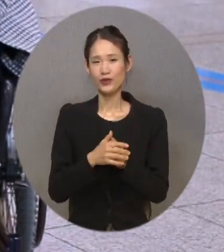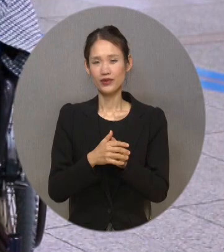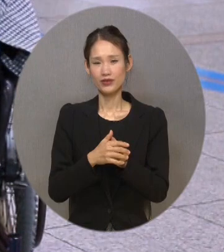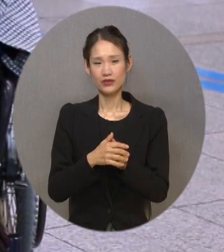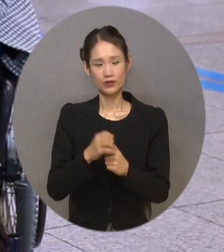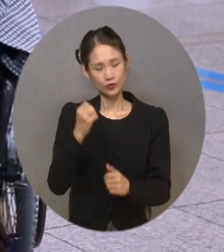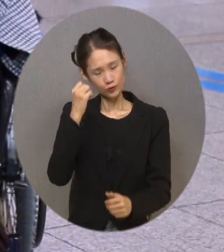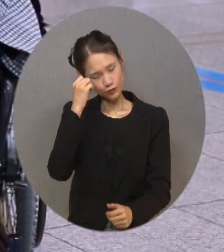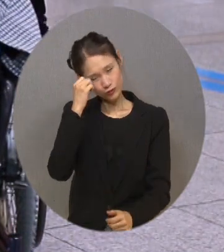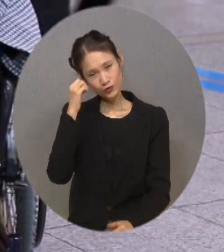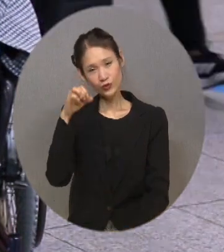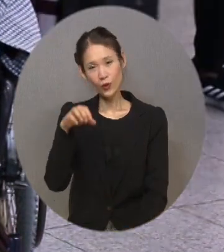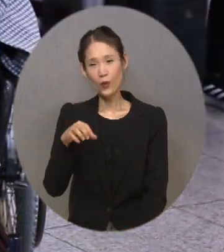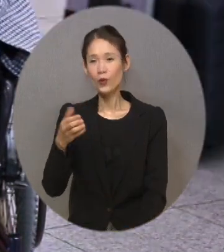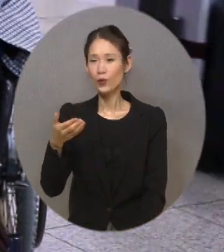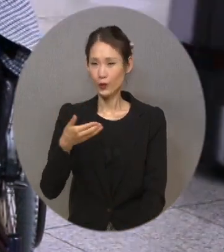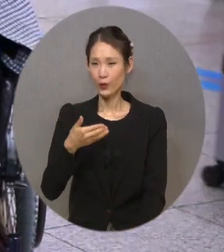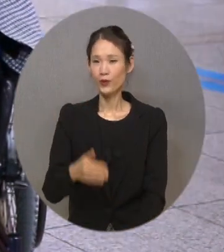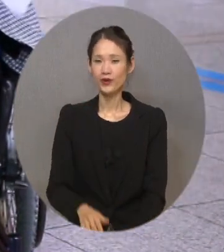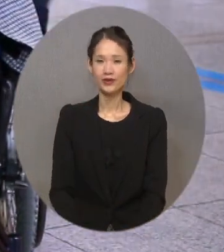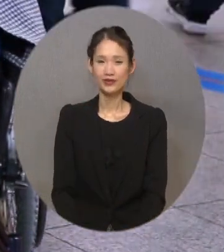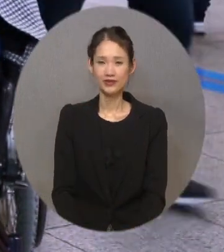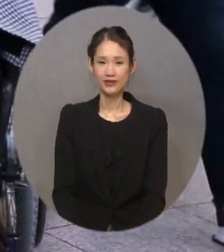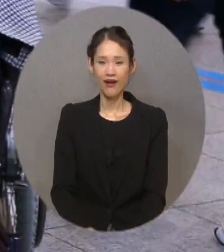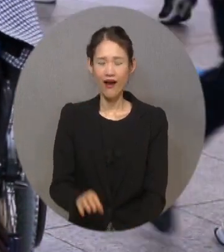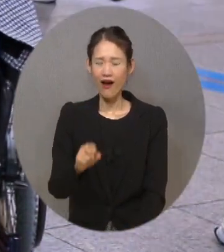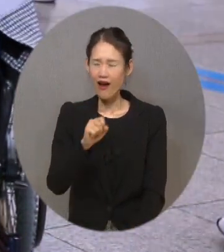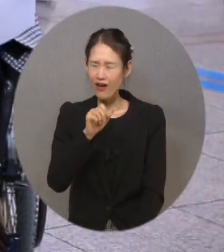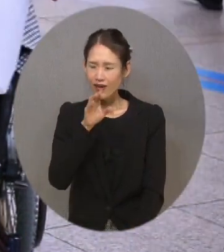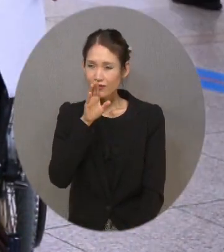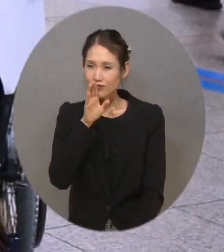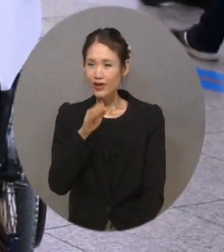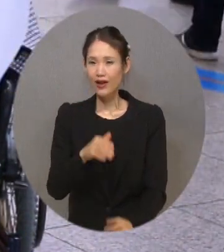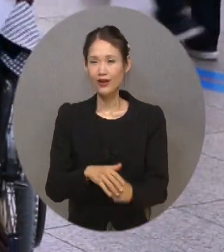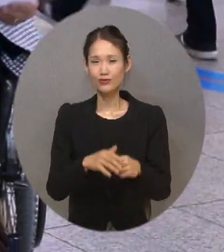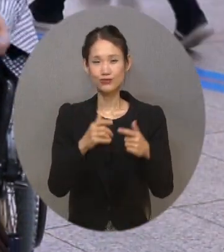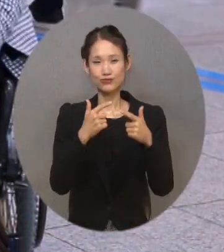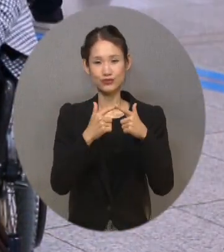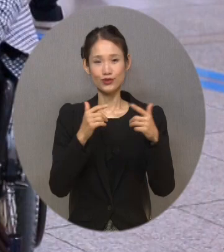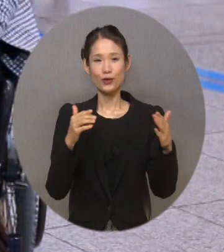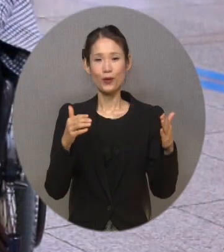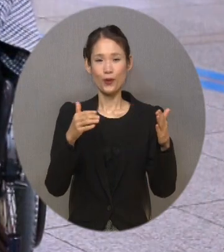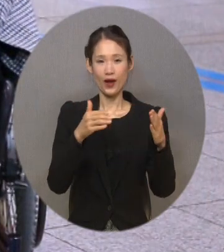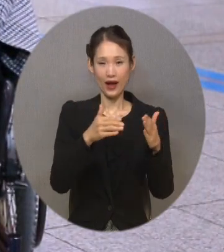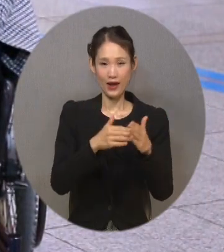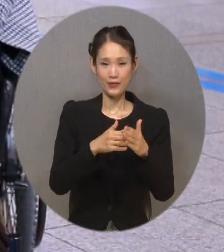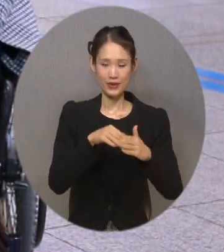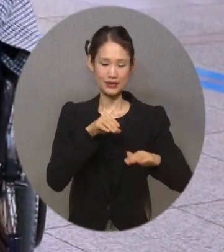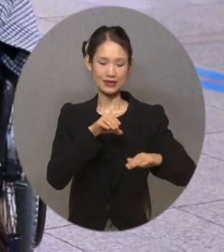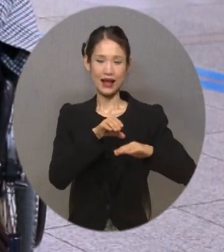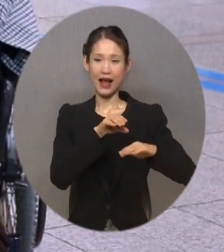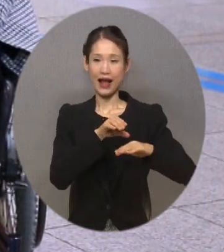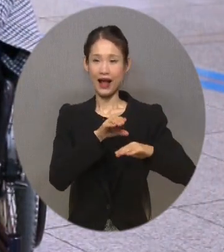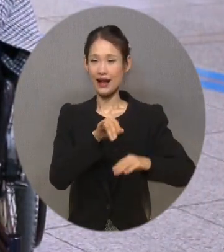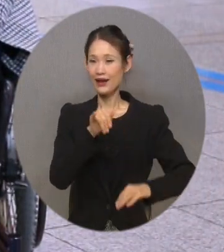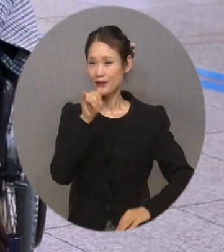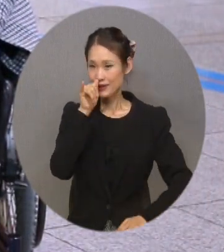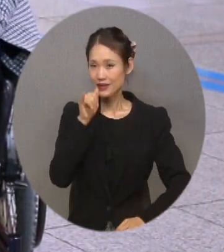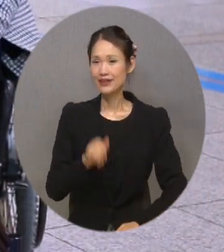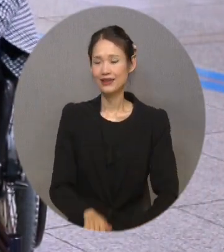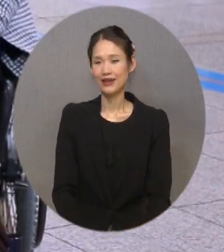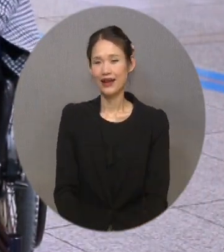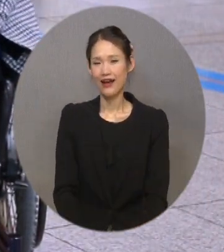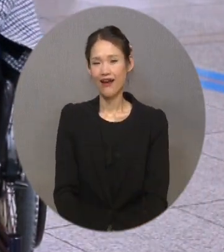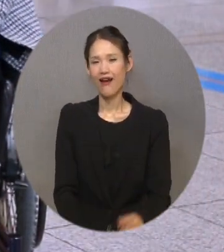숙소도? 숙소도 주고. 아, 숙소도 잡아준다고요? 부산에 도착하면 차량까지 나와 있고. 차량까지? 네.